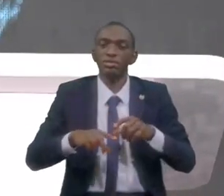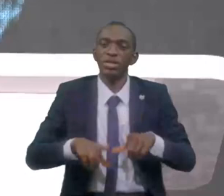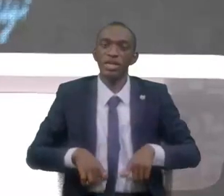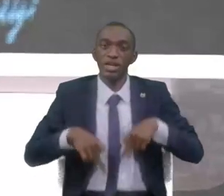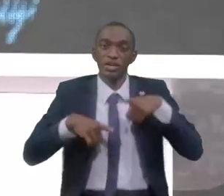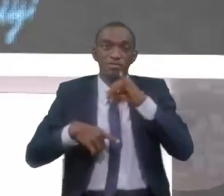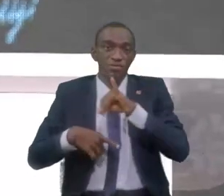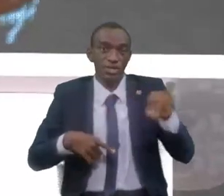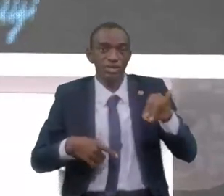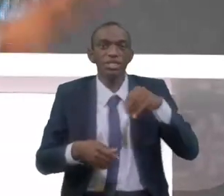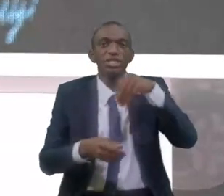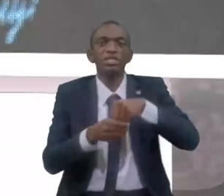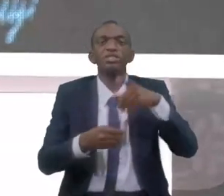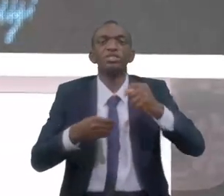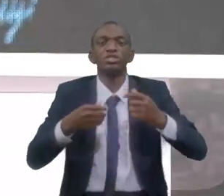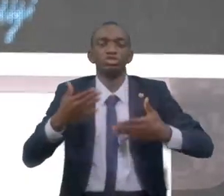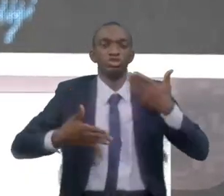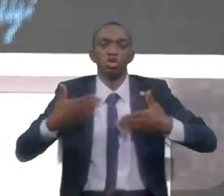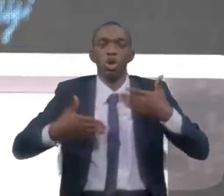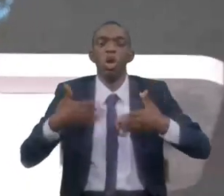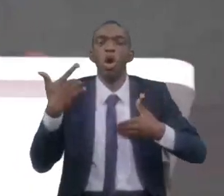des vainqueurs triomphants.